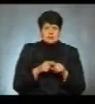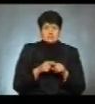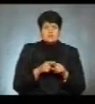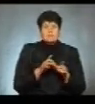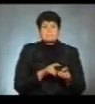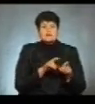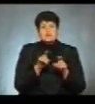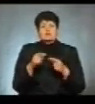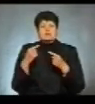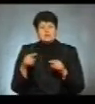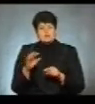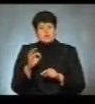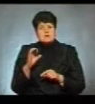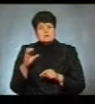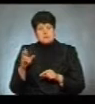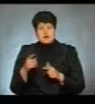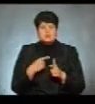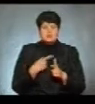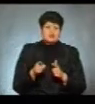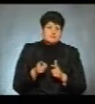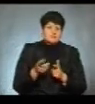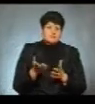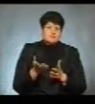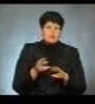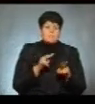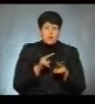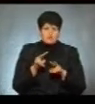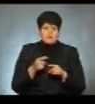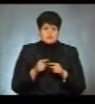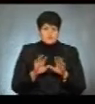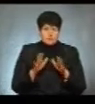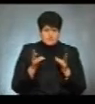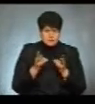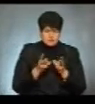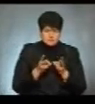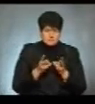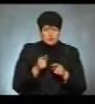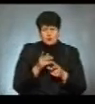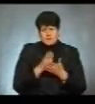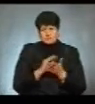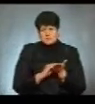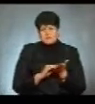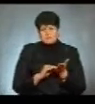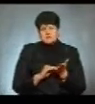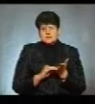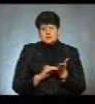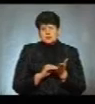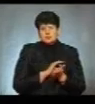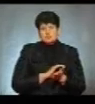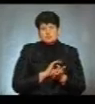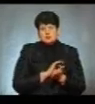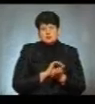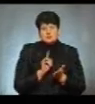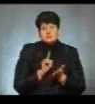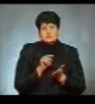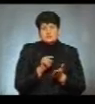переходять чи іншому ОСББ, чи ОСББ, чи управителю. Цей момент, правильно? Так. Воно має бути прописано, хіба юристи щось